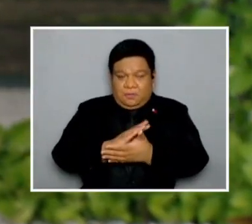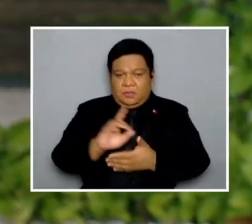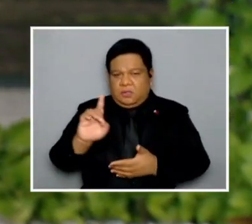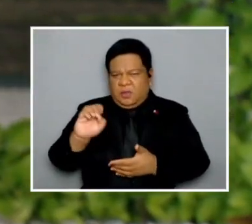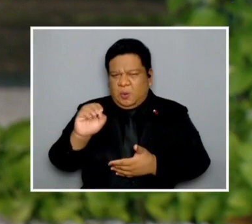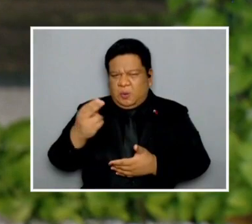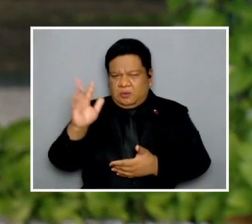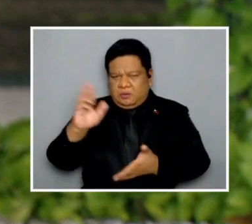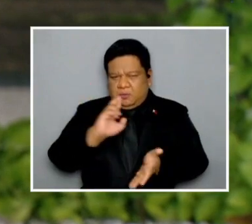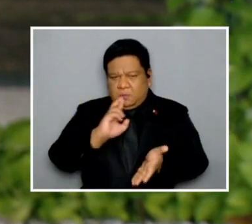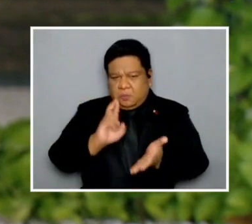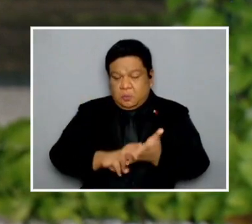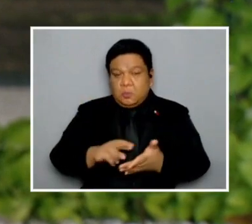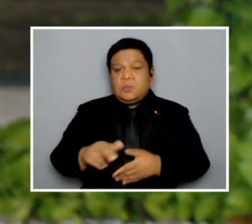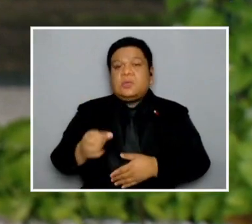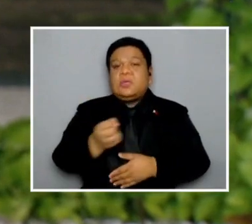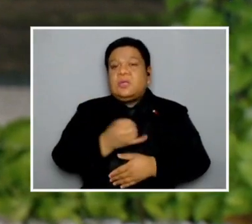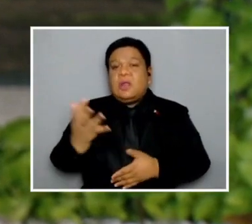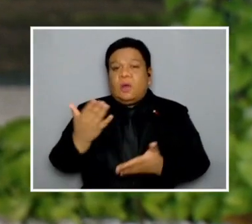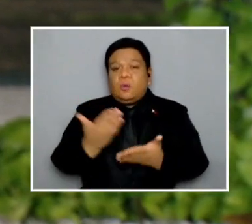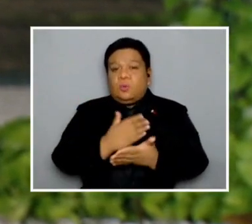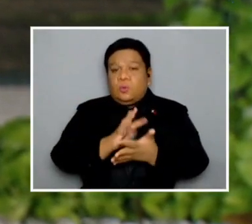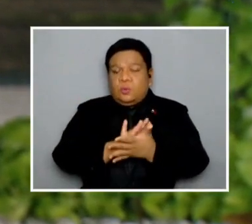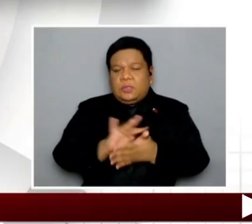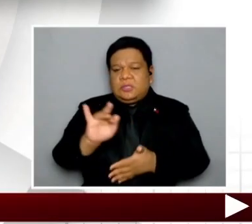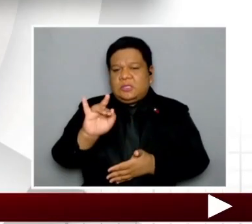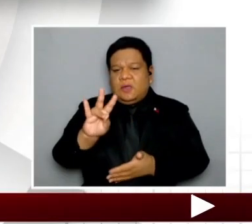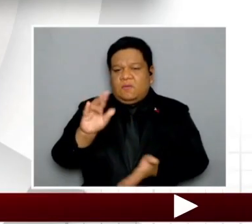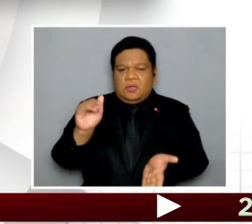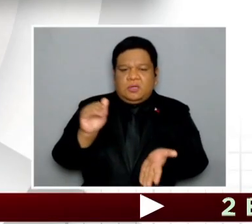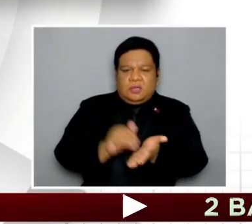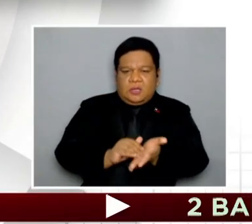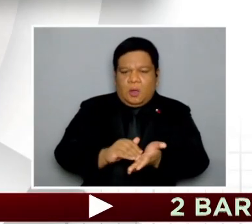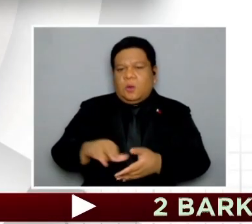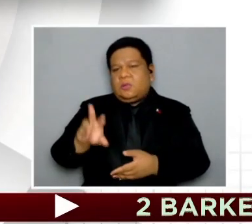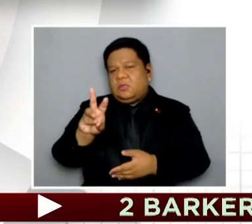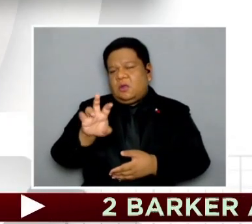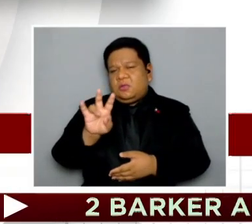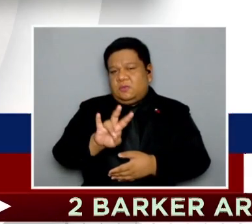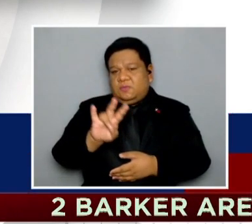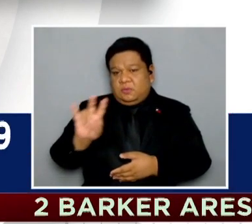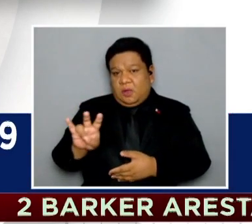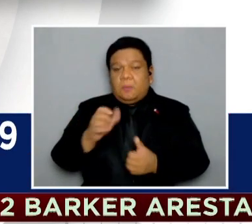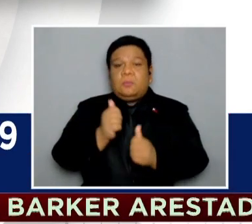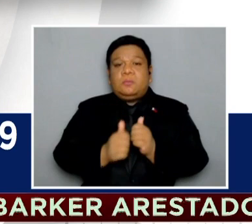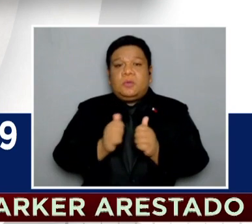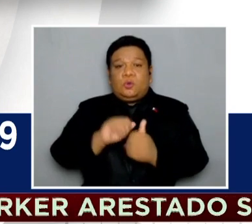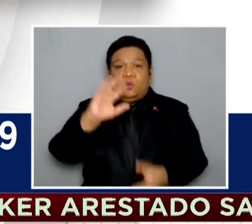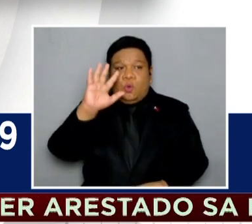17,677 na bagong kaso ng COVID-19 ngayong araw. Dahil po dito, umabot na sa higit na